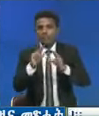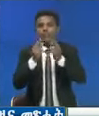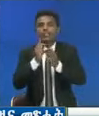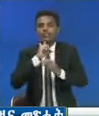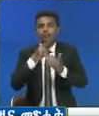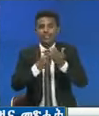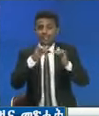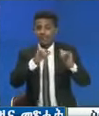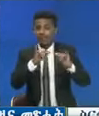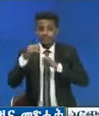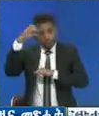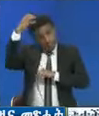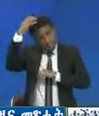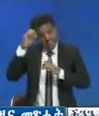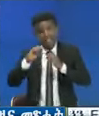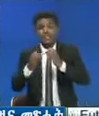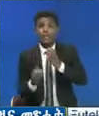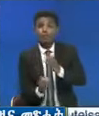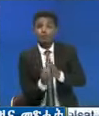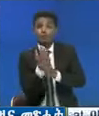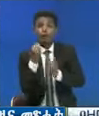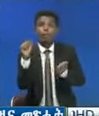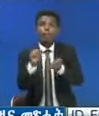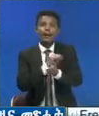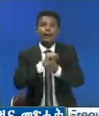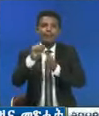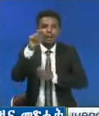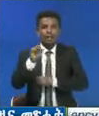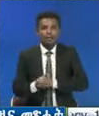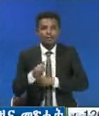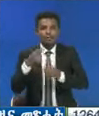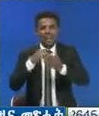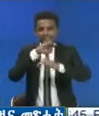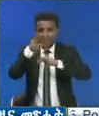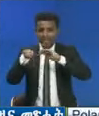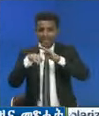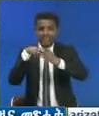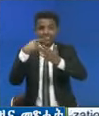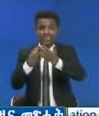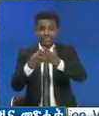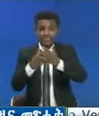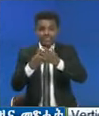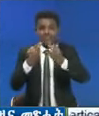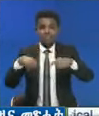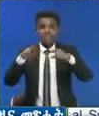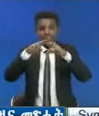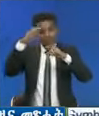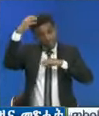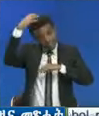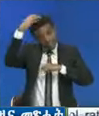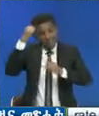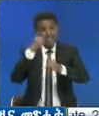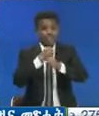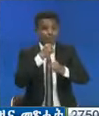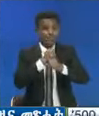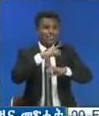መቻል ያለበት ከምንጩ ማድረግ መቻል አለብን። ከምንጩ ለማድረግ እንግዲህ አጠቃላይ በዚህ ጉዳይ ላይ የፌደራል መንግስትም ስራ መስራት አለበት፣